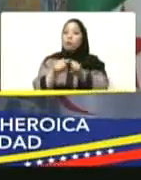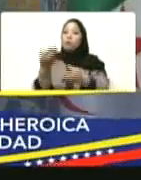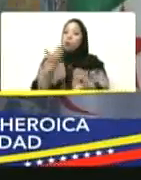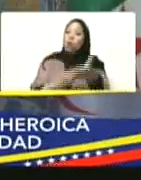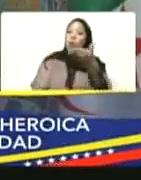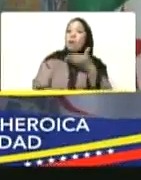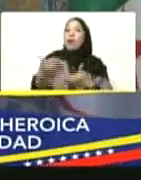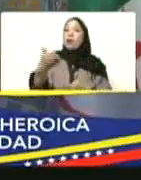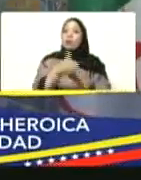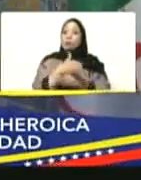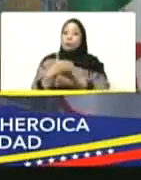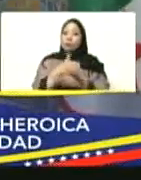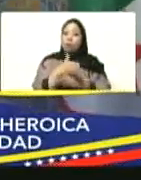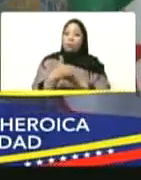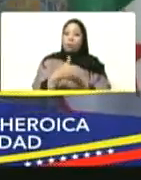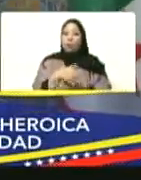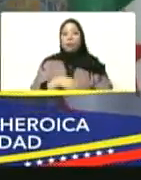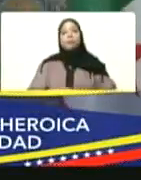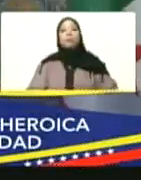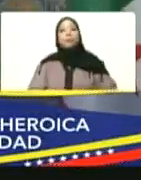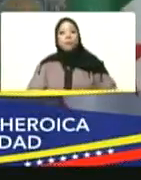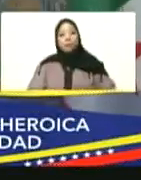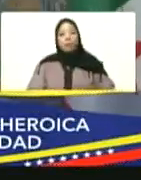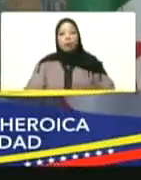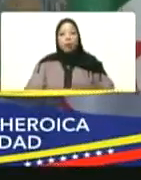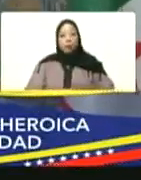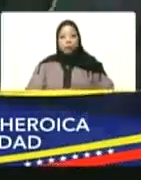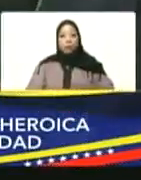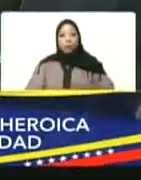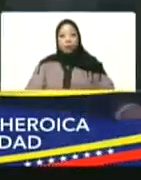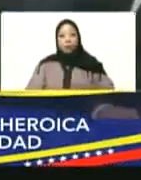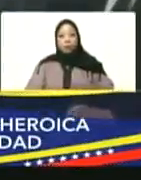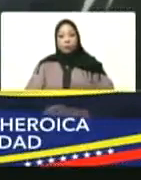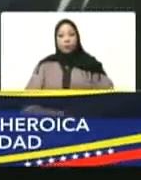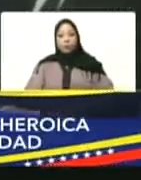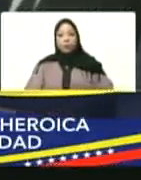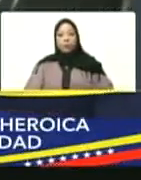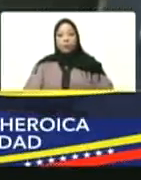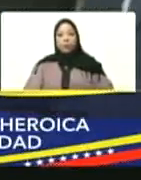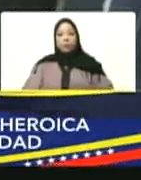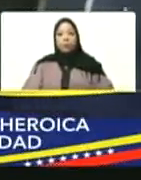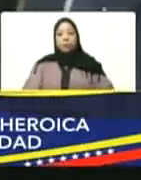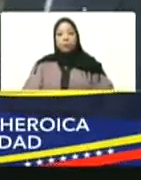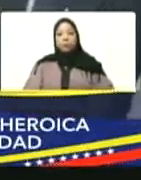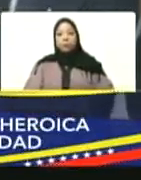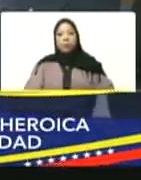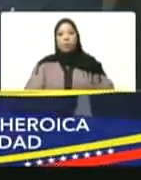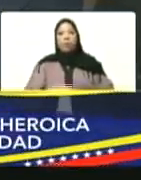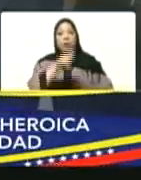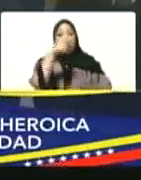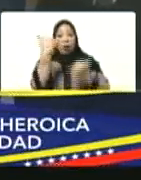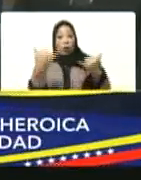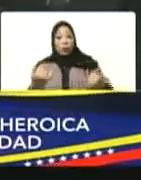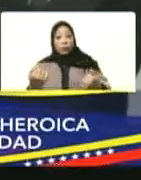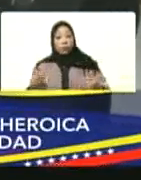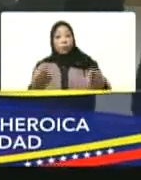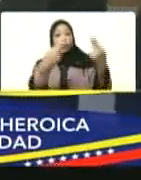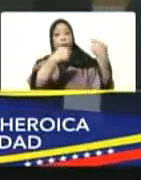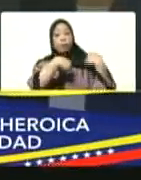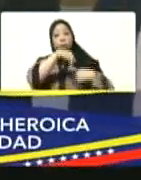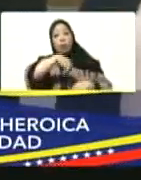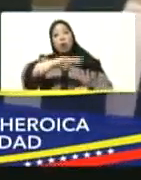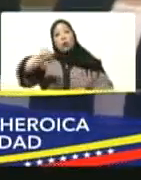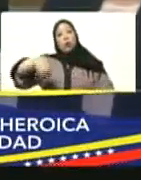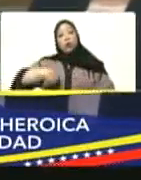sujets clés: la Palestine, le peuple saharaui et la Libye. Hemos ratificado